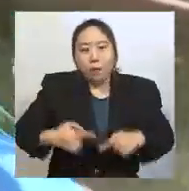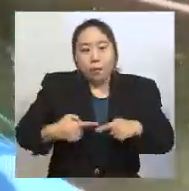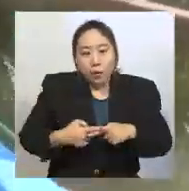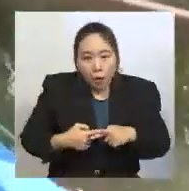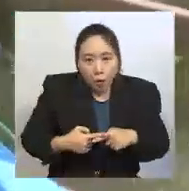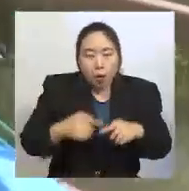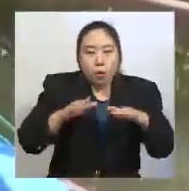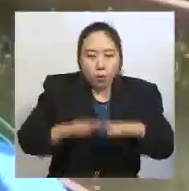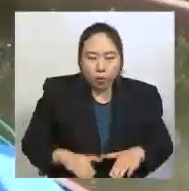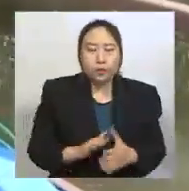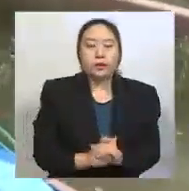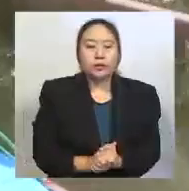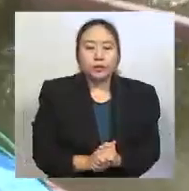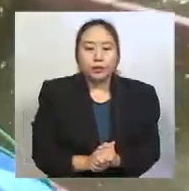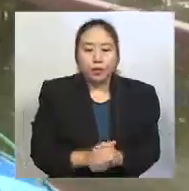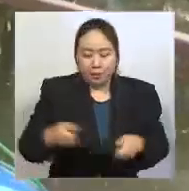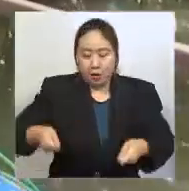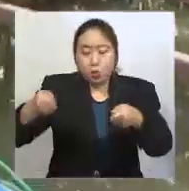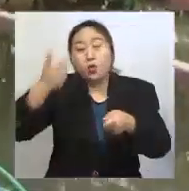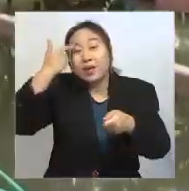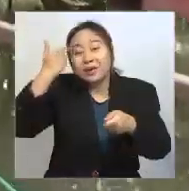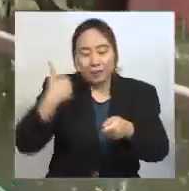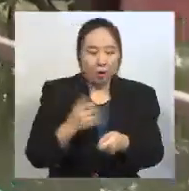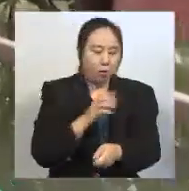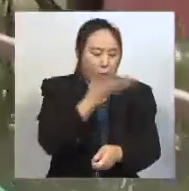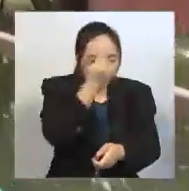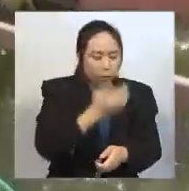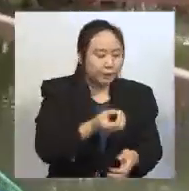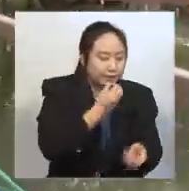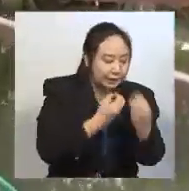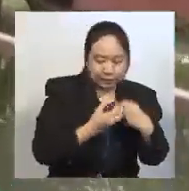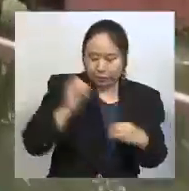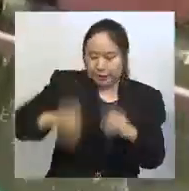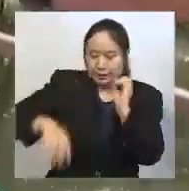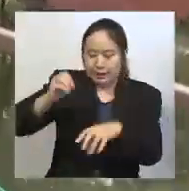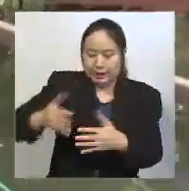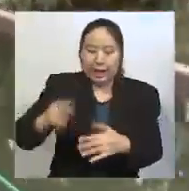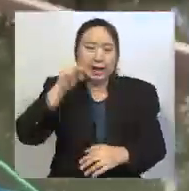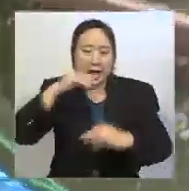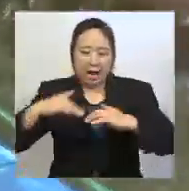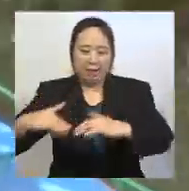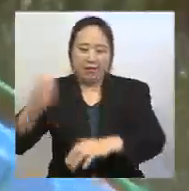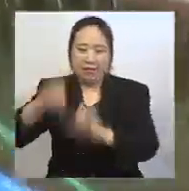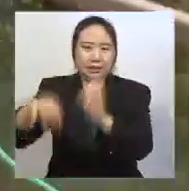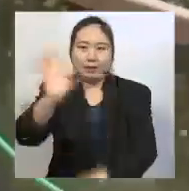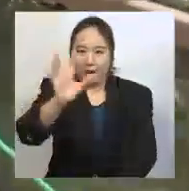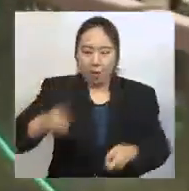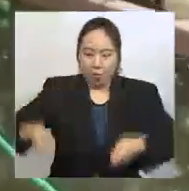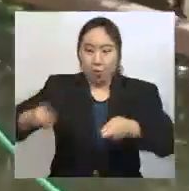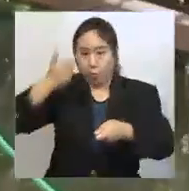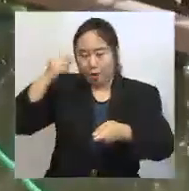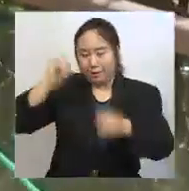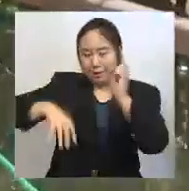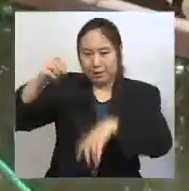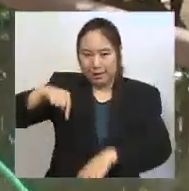วก็ถุงดำไว้ใส่ขยะด้วยครับคุณแม่ด้วยเพราะว่ายังจะบริถิ่มลงน้ำครับแล้วก็อันนี้สเปรย์นี่